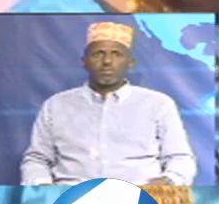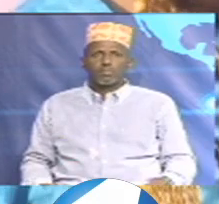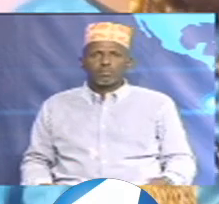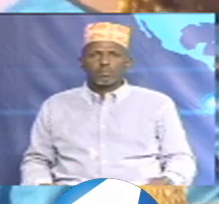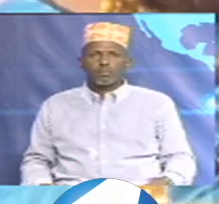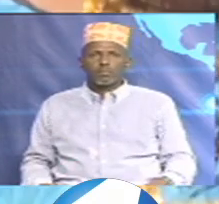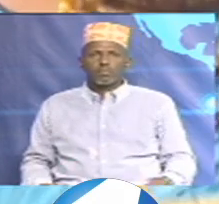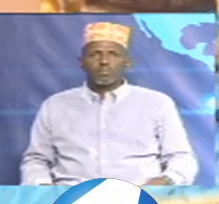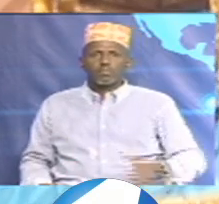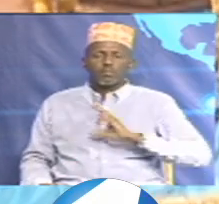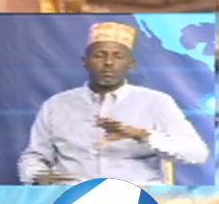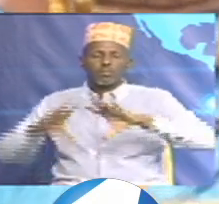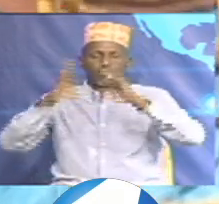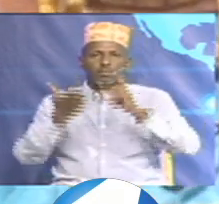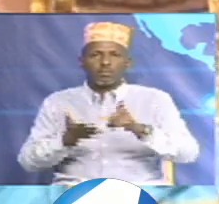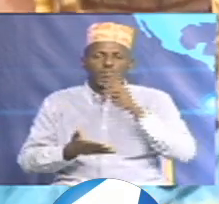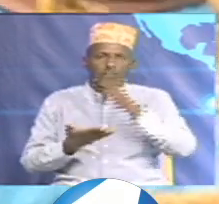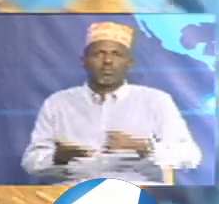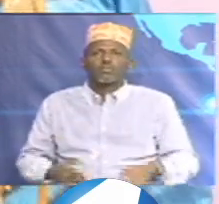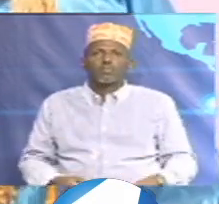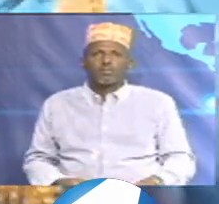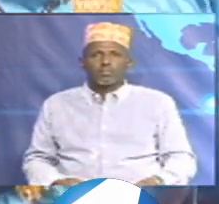et à tous les membres